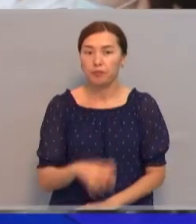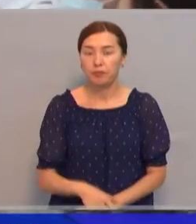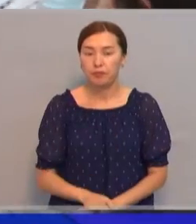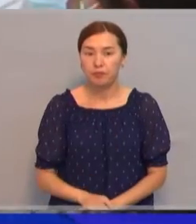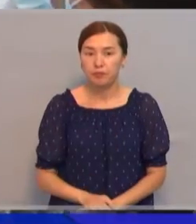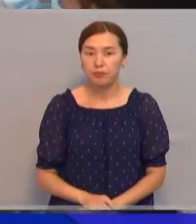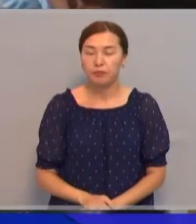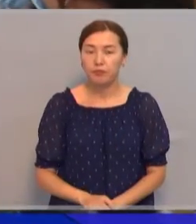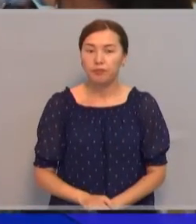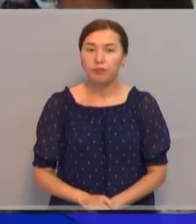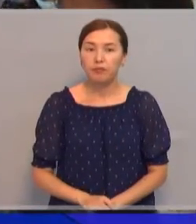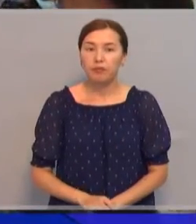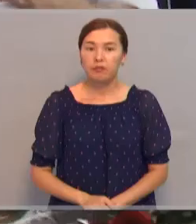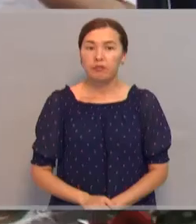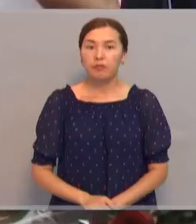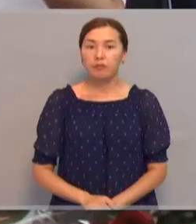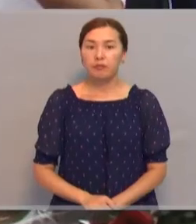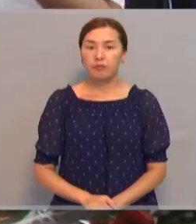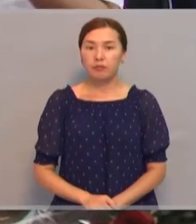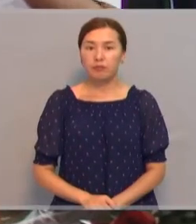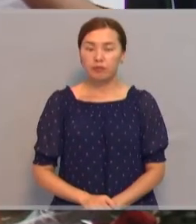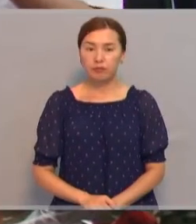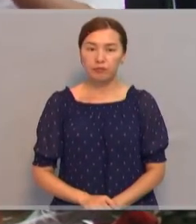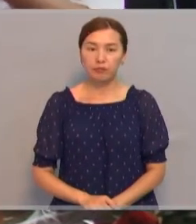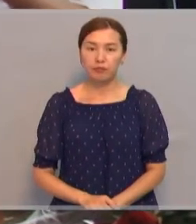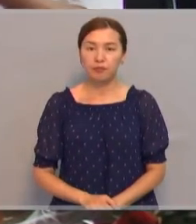бір қуантып тастады. Гүлнар Асқарқызы, Нышан Байқұлсейітов, жаңалықтар.